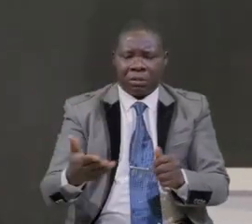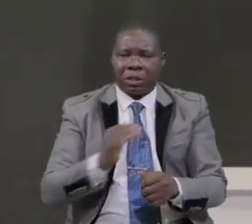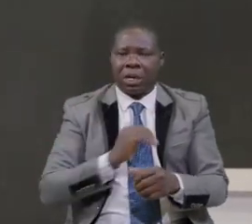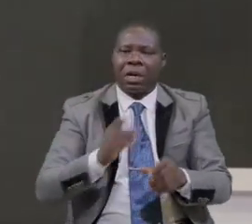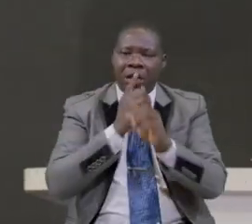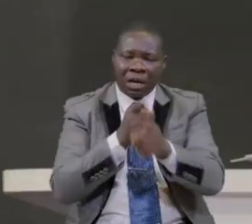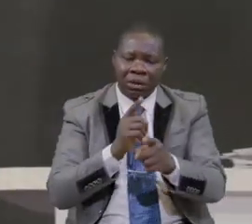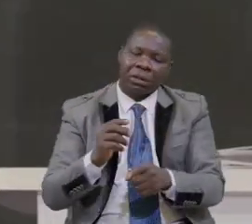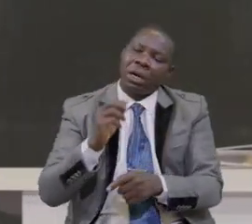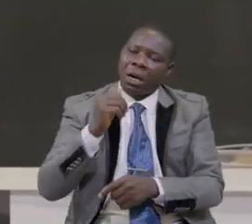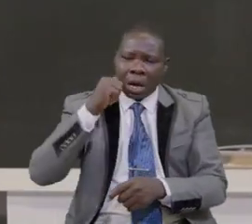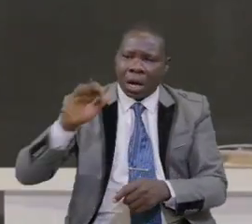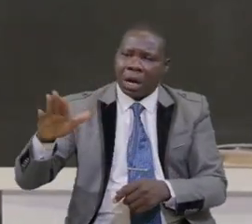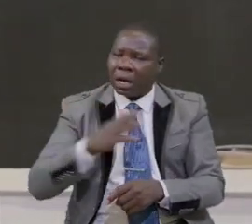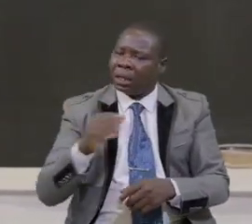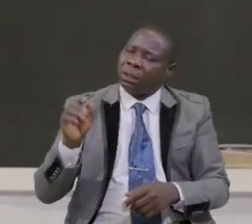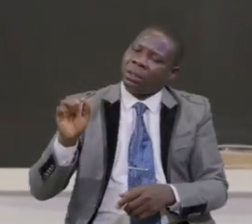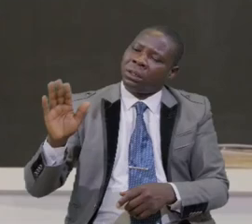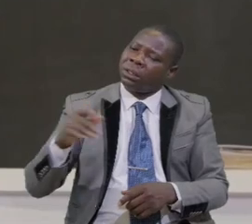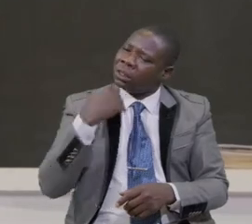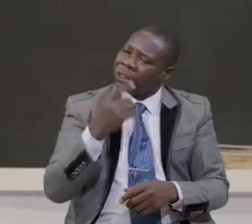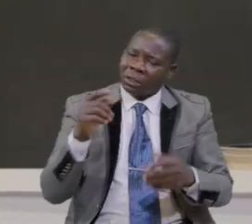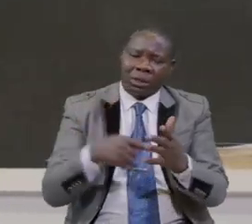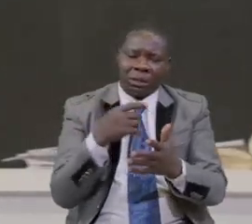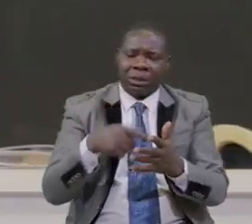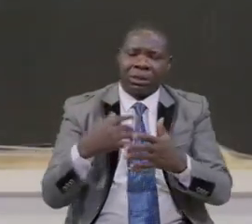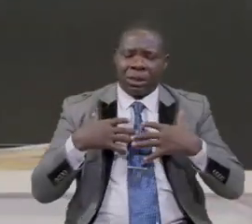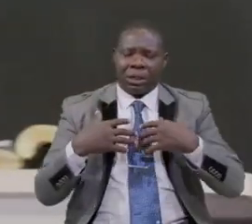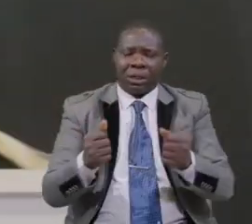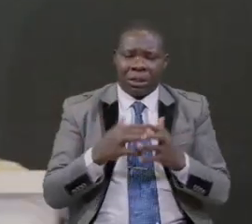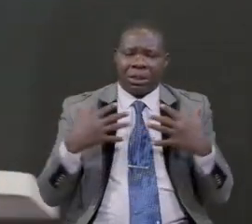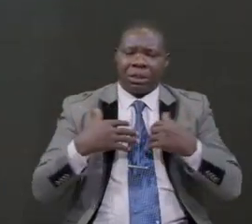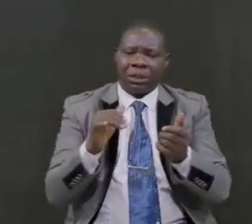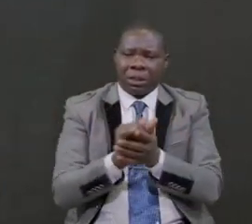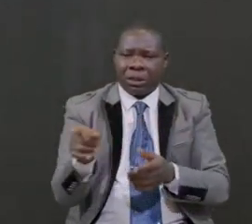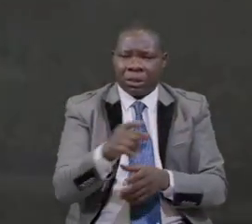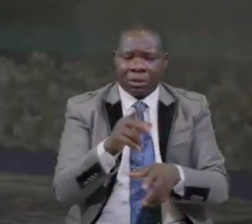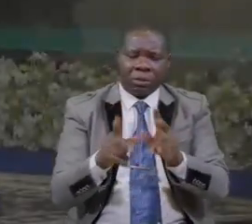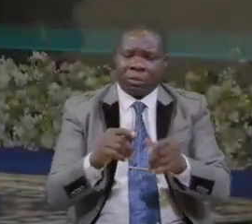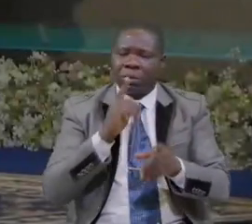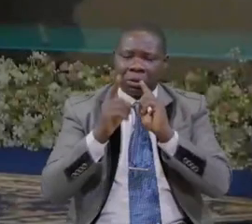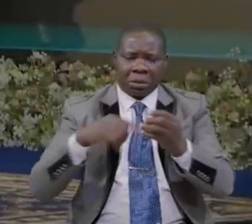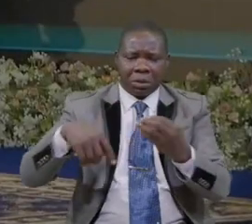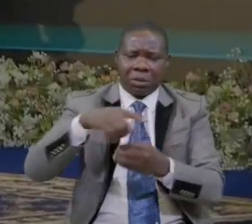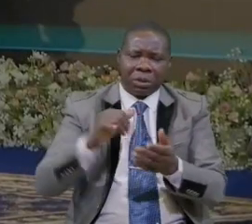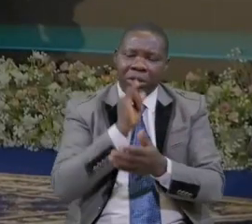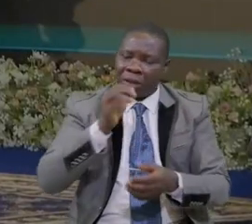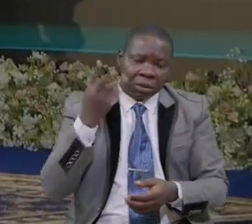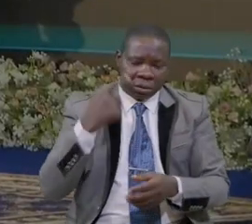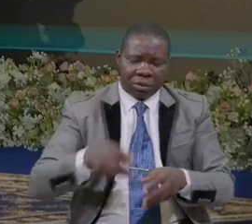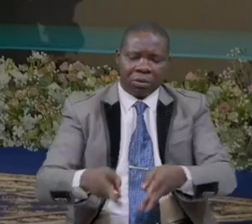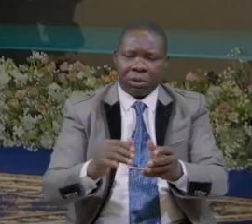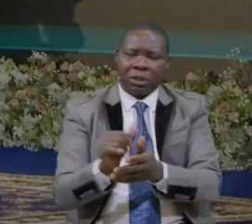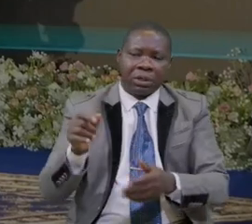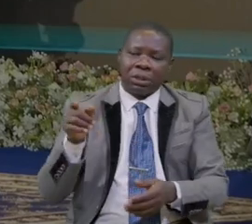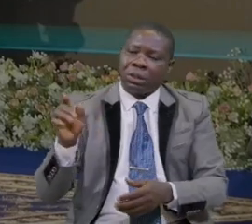dit, cette guérison dont vous parlez là, c'est comme ça elle a dit. C'est quoi même la guérison